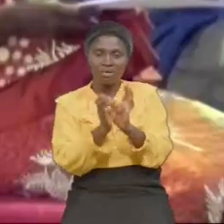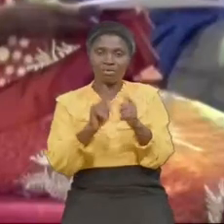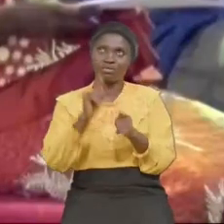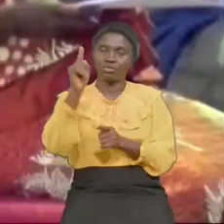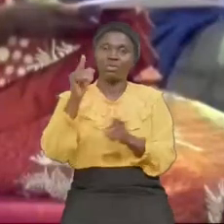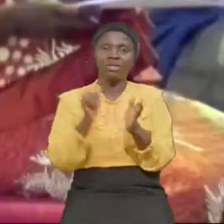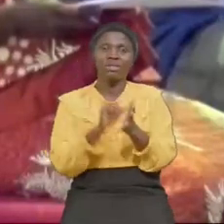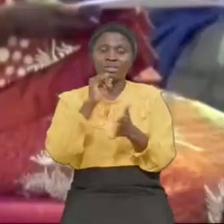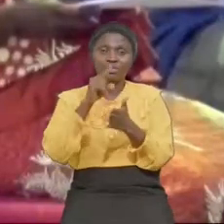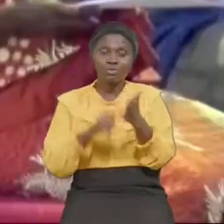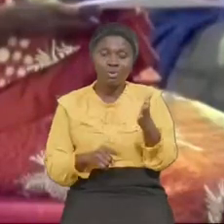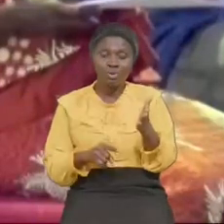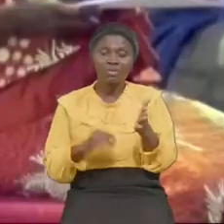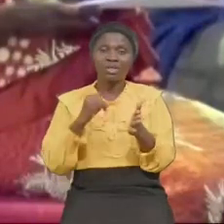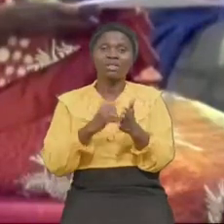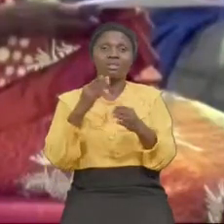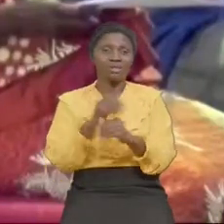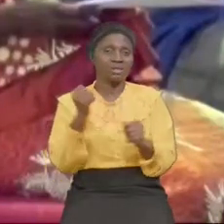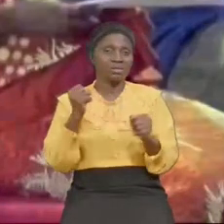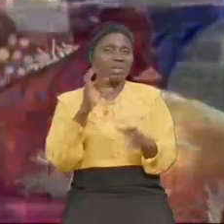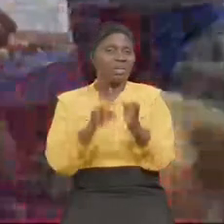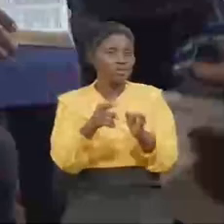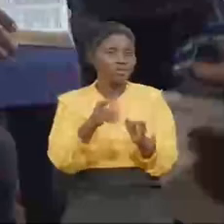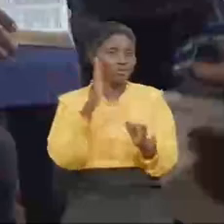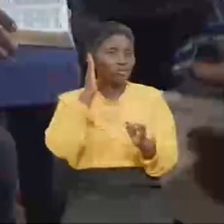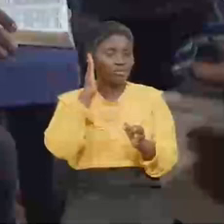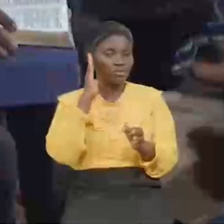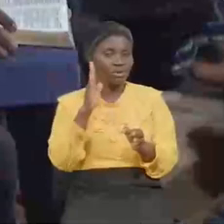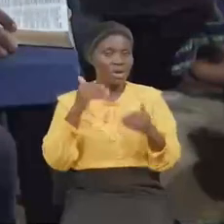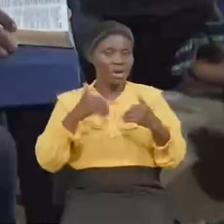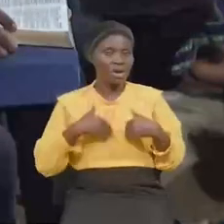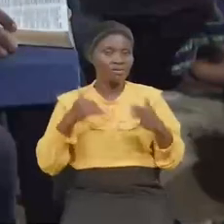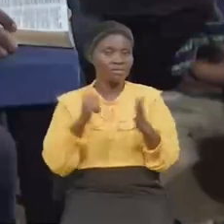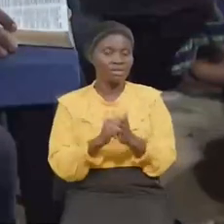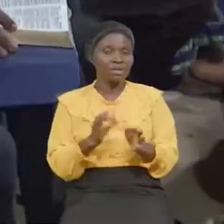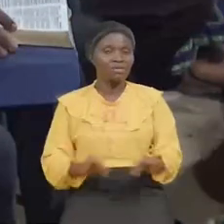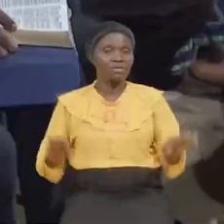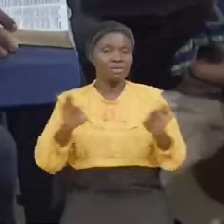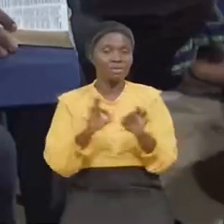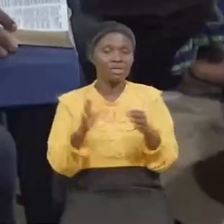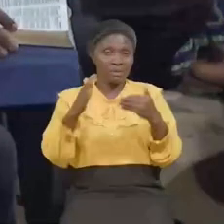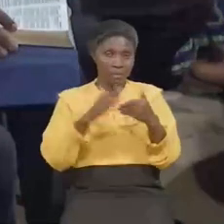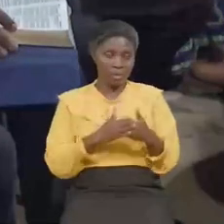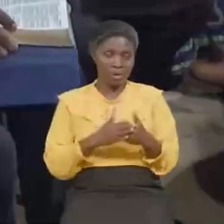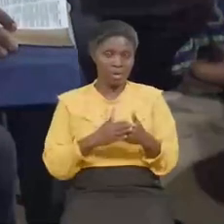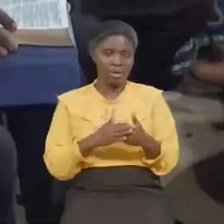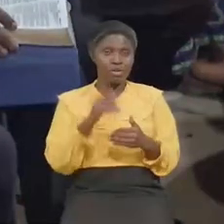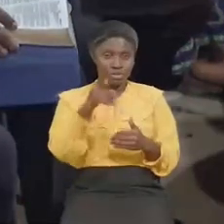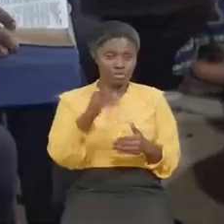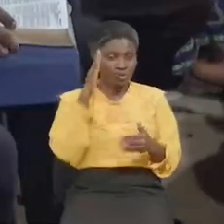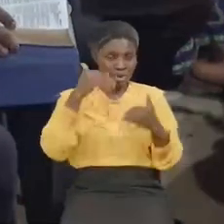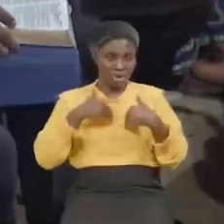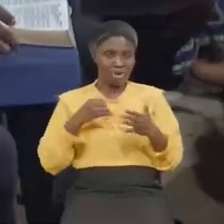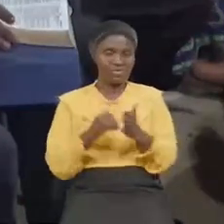faut. Si nous voulons avoir cette dignité restaurée, nous l'aurons. J'ai dit, nous